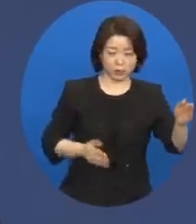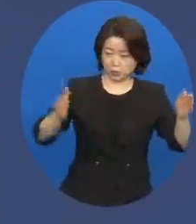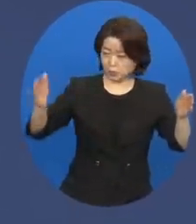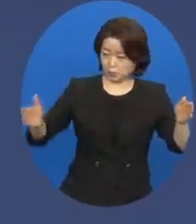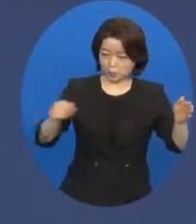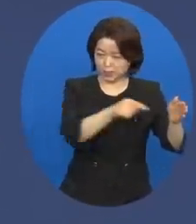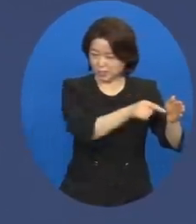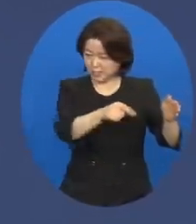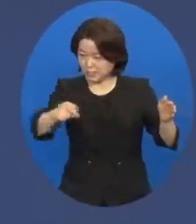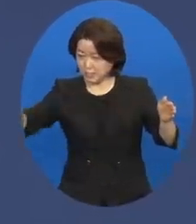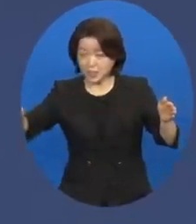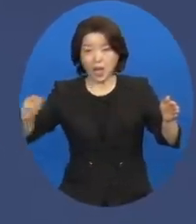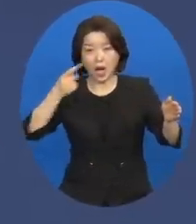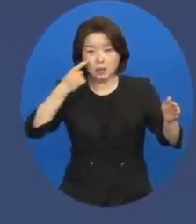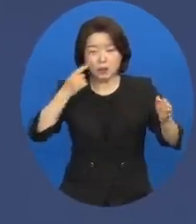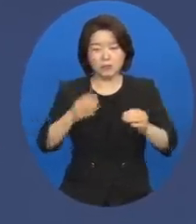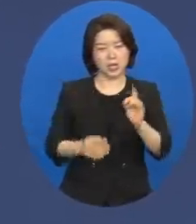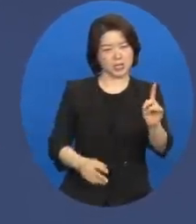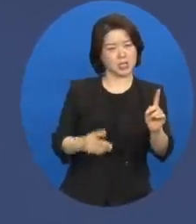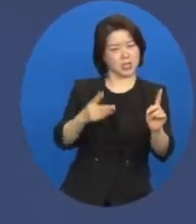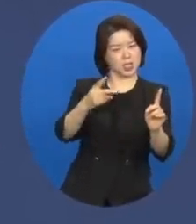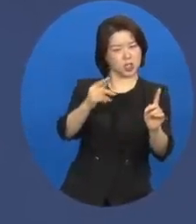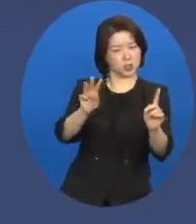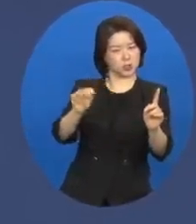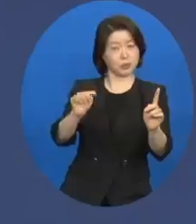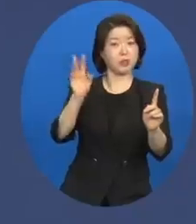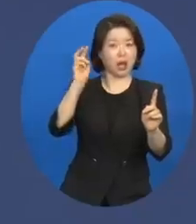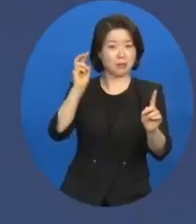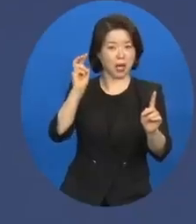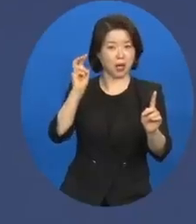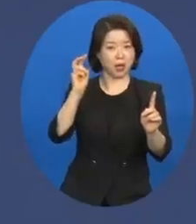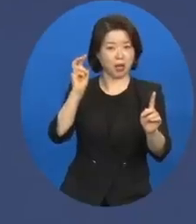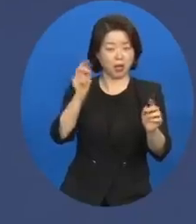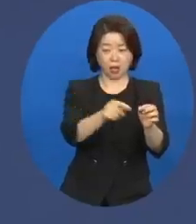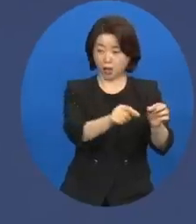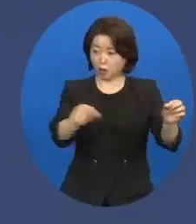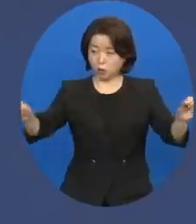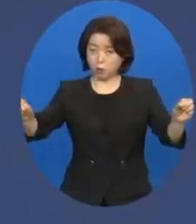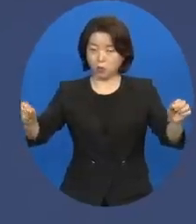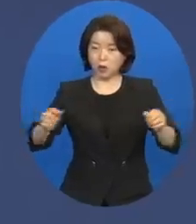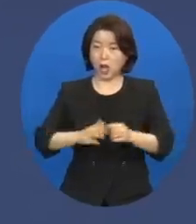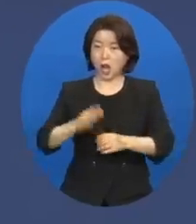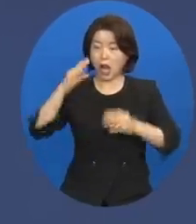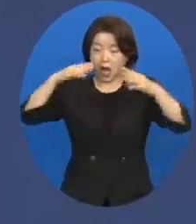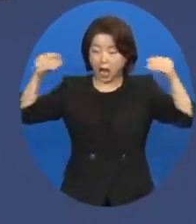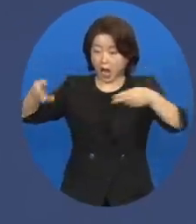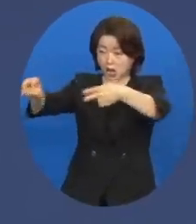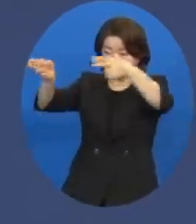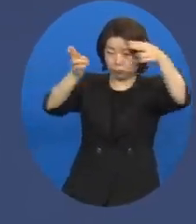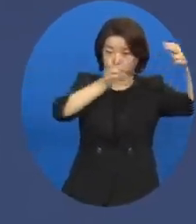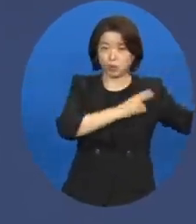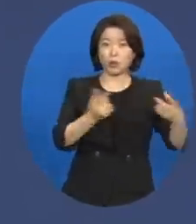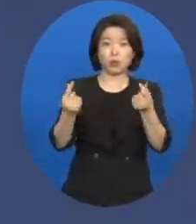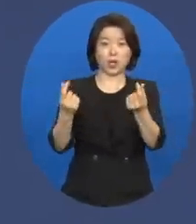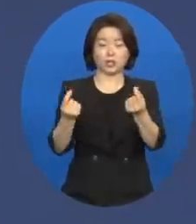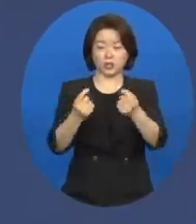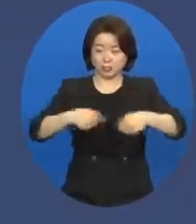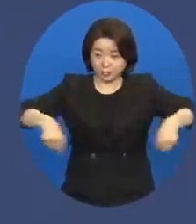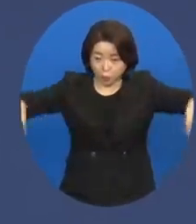끝까지를 최대로 친다면 거의 1km 되지 않을까. 한강대교 비슷한 그런 넓이입니다.